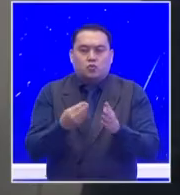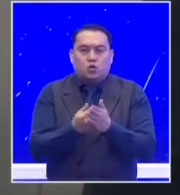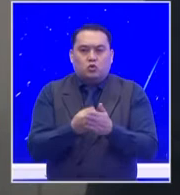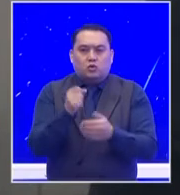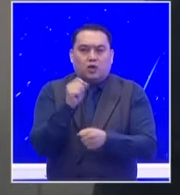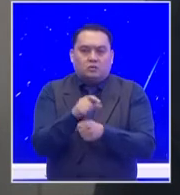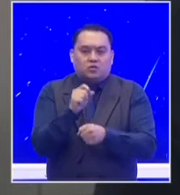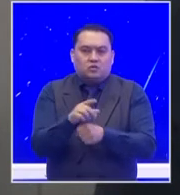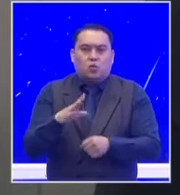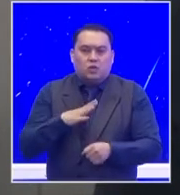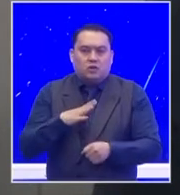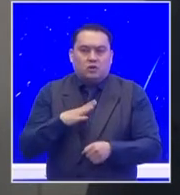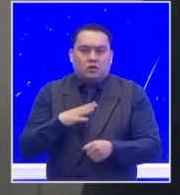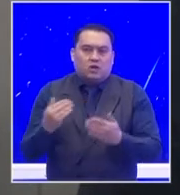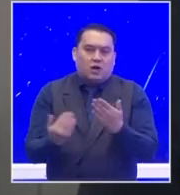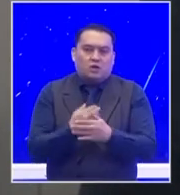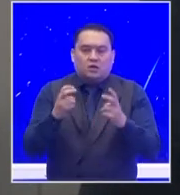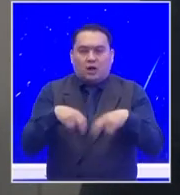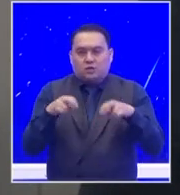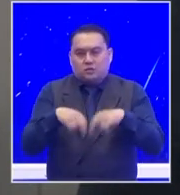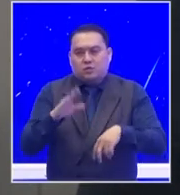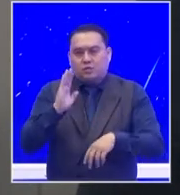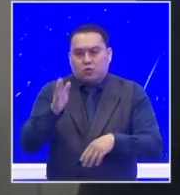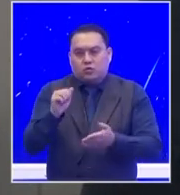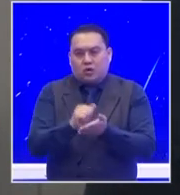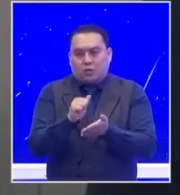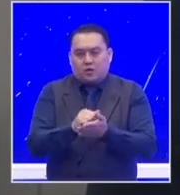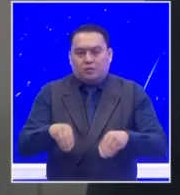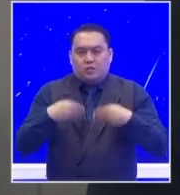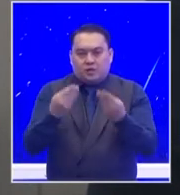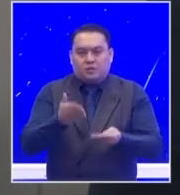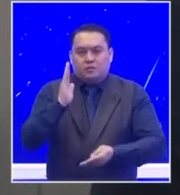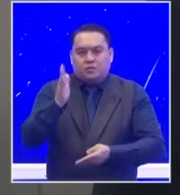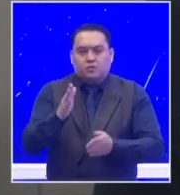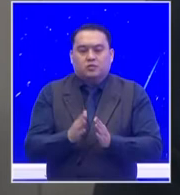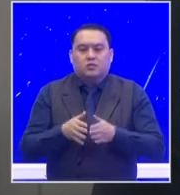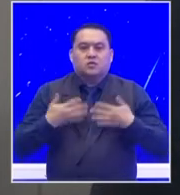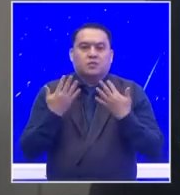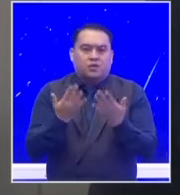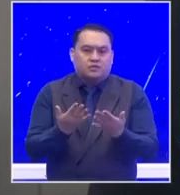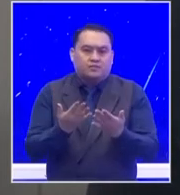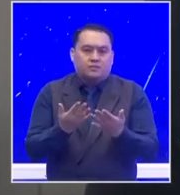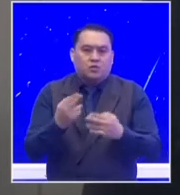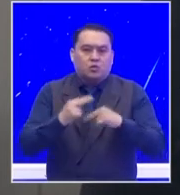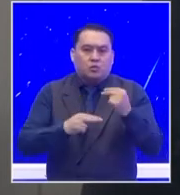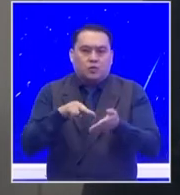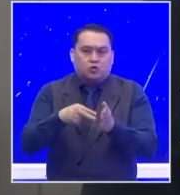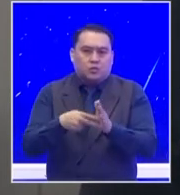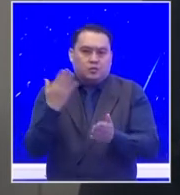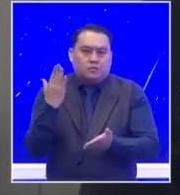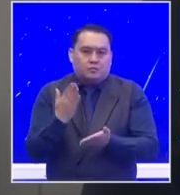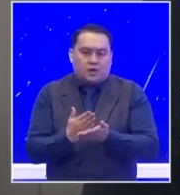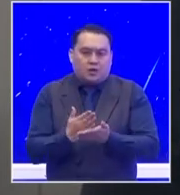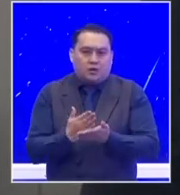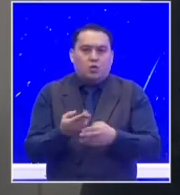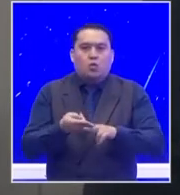тапсырыс болған кезде, қайта қарастырған кезде тағы да бюджеттік тапсырыс беріп, біз қаражат сұраймыз. Ол екі үйді салуға жоспарымызда бар. Сондықтан